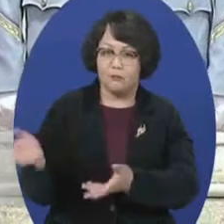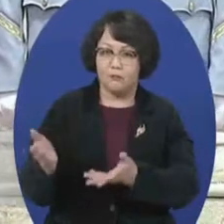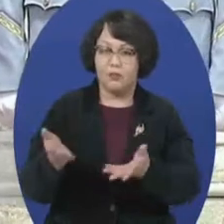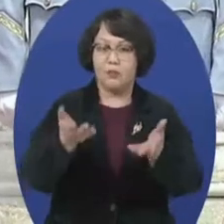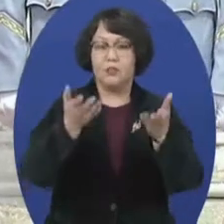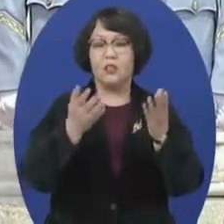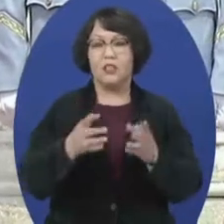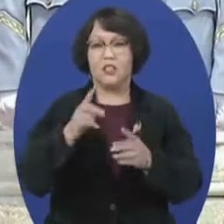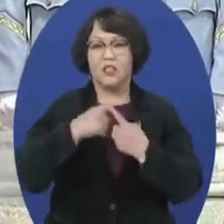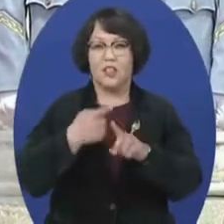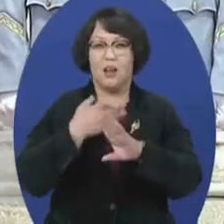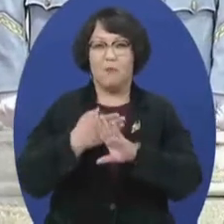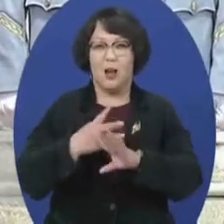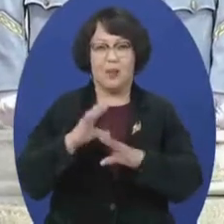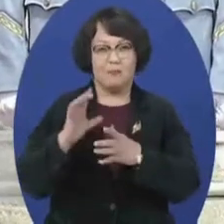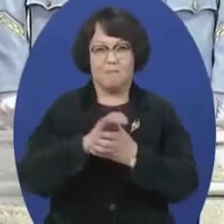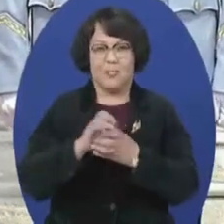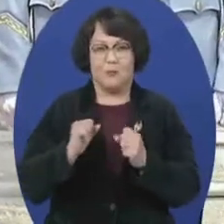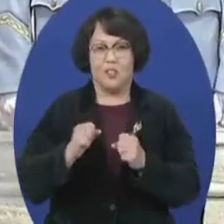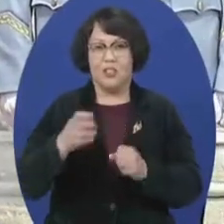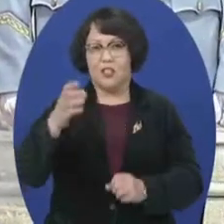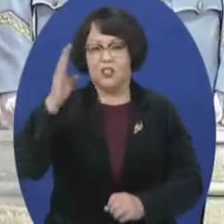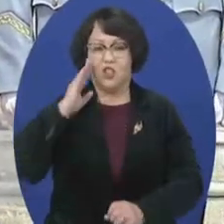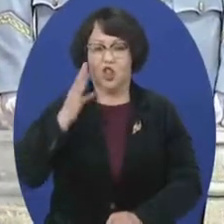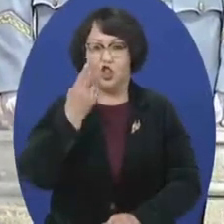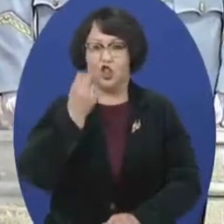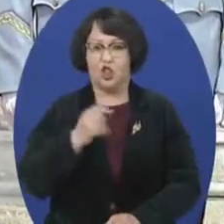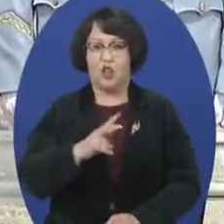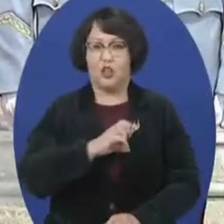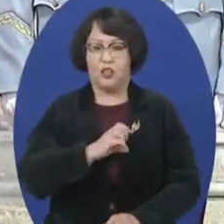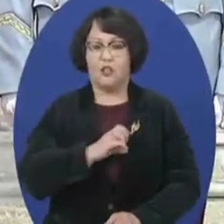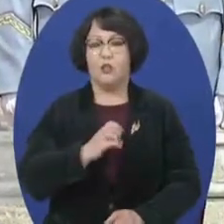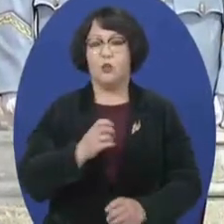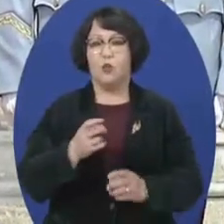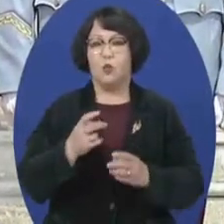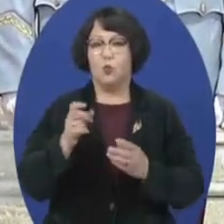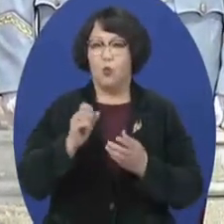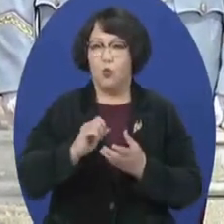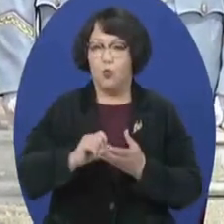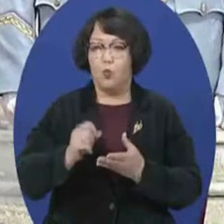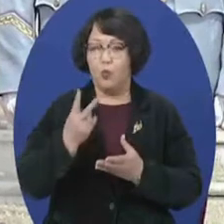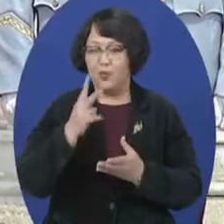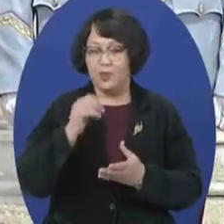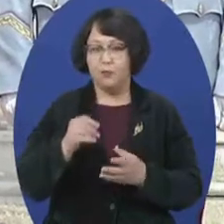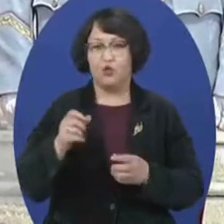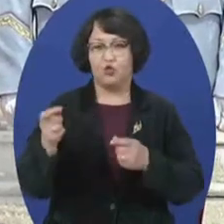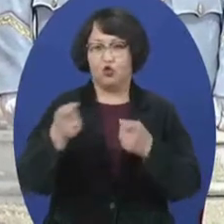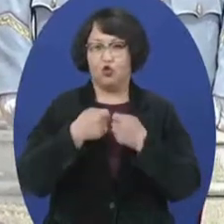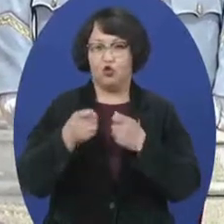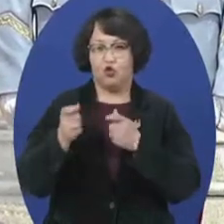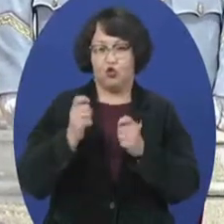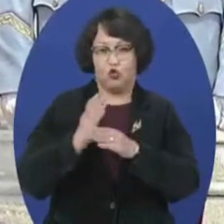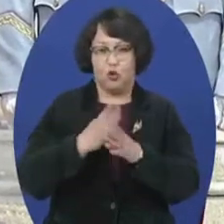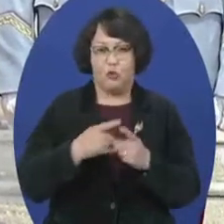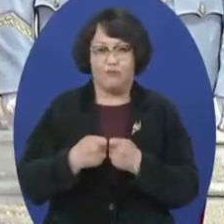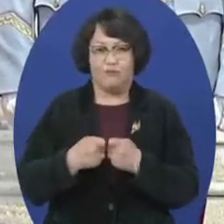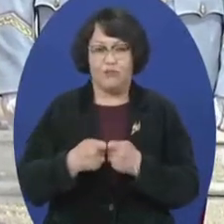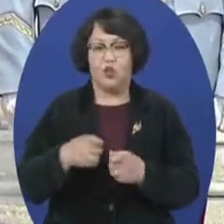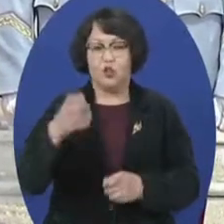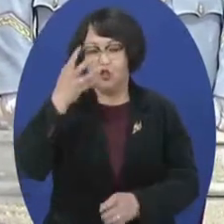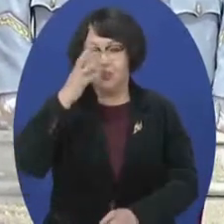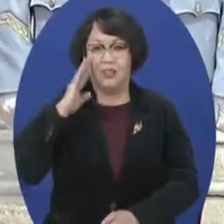бэхжүүлэх зэргийн цолны үнэлэмж зохис тарилцааг бий болгох зэвсэгт хүчин төрийн зэргийн